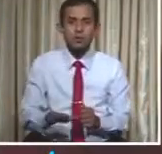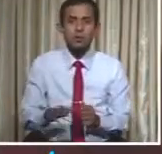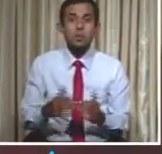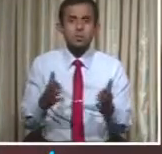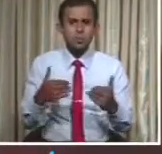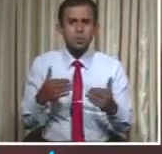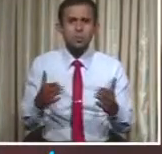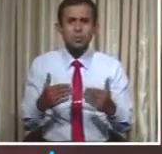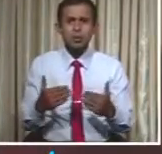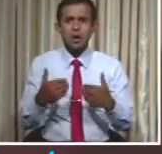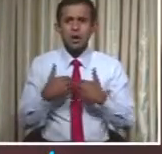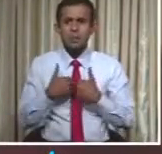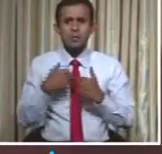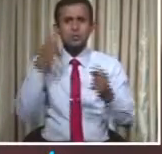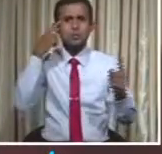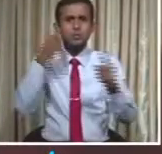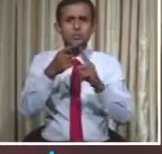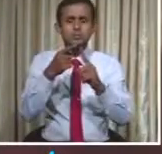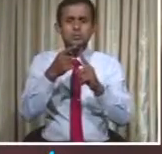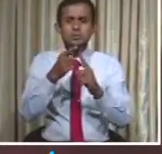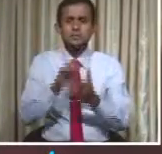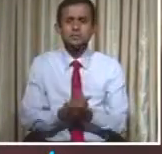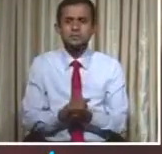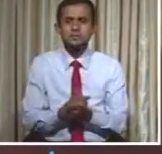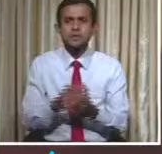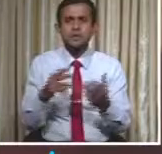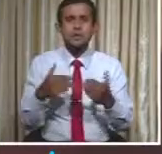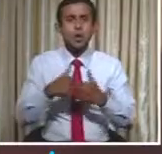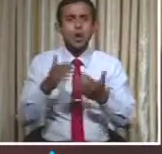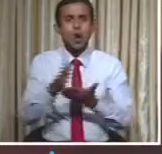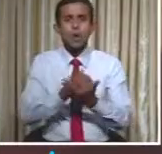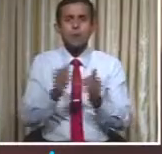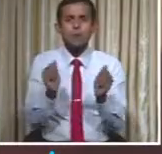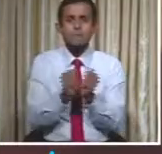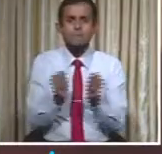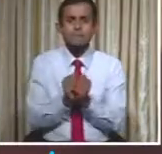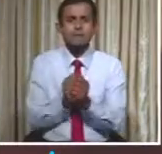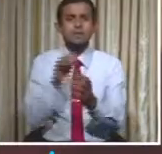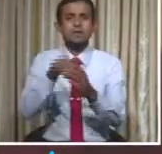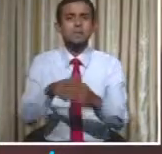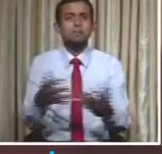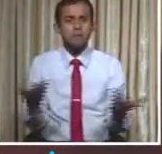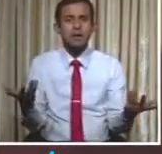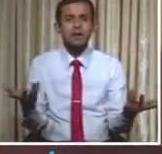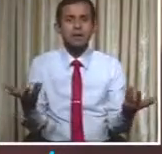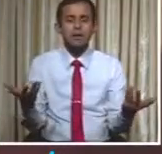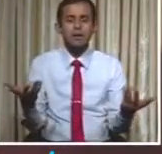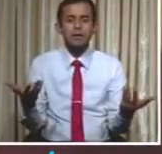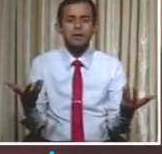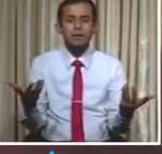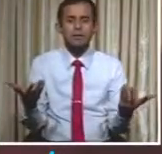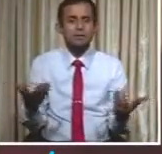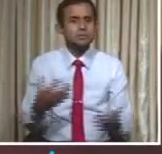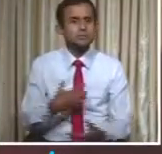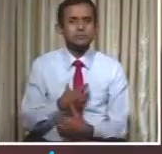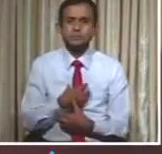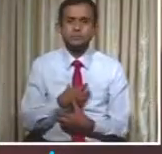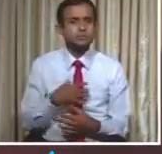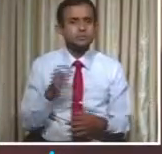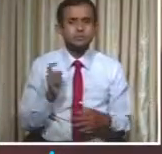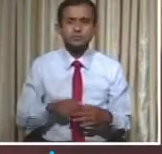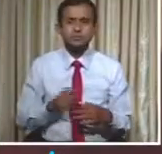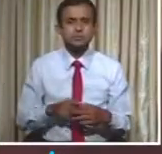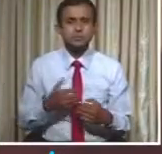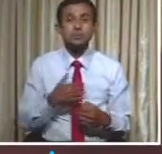තාමත් අපිට ඒ සම්බන්ධයෙන් සම්පූර්ණ ක්‍රියාමාර්ගයකට යන්න බැරි වෙලා තියෙනවා. ඒක ඛේදනීය තත්ත්වයක්. විශේෂයෙන්